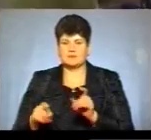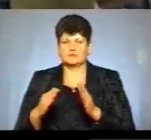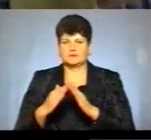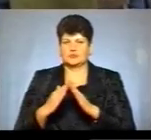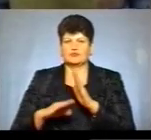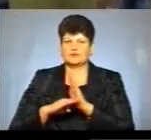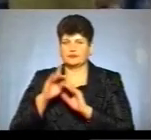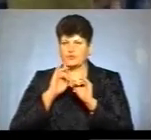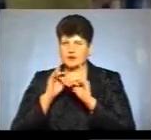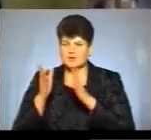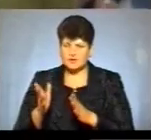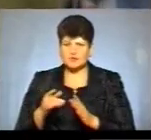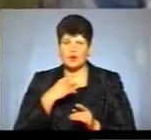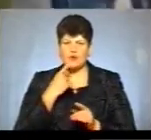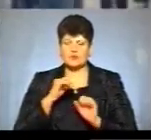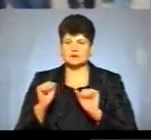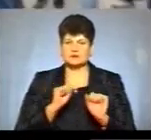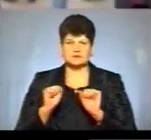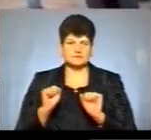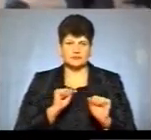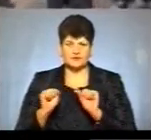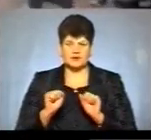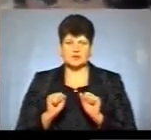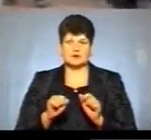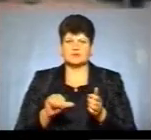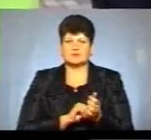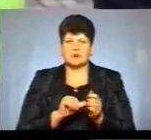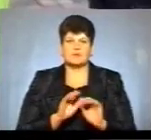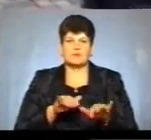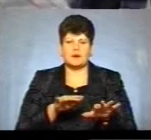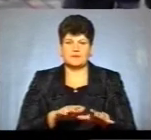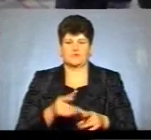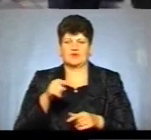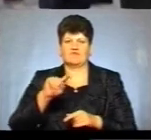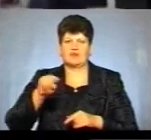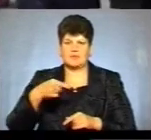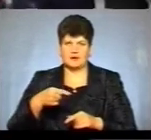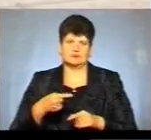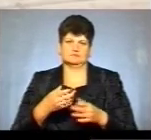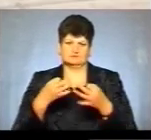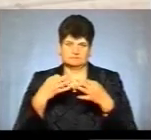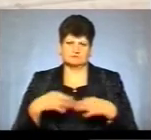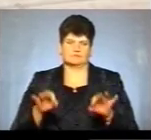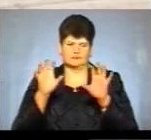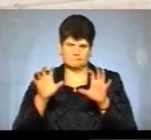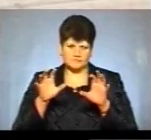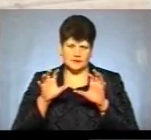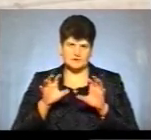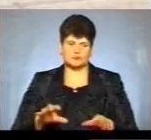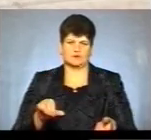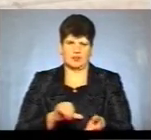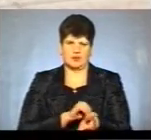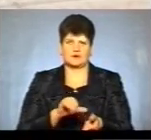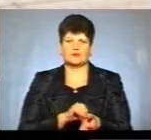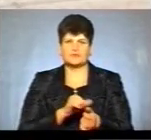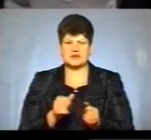Ради. За словами координаторки конопляного маршу «Свободи» Тетяни Кузьманко, мітингарі вимагали узаконити доступ до лікування медичним канабісом, а